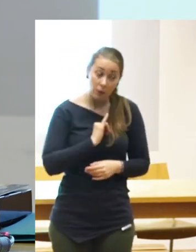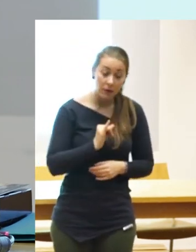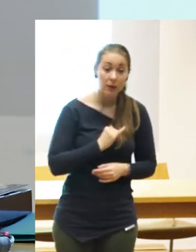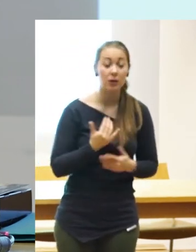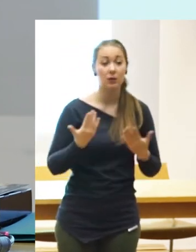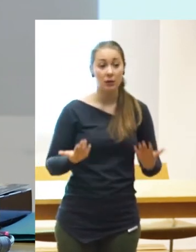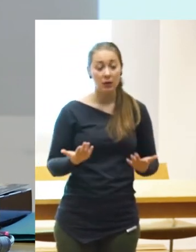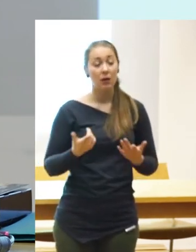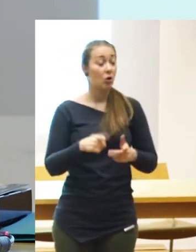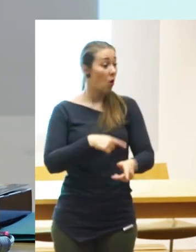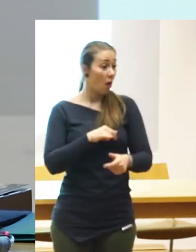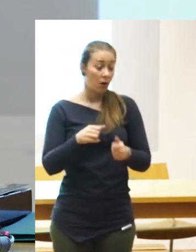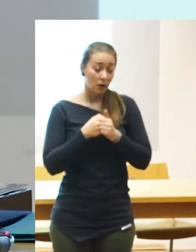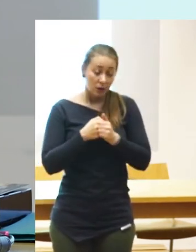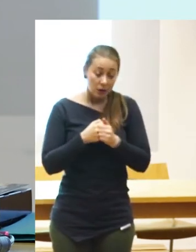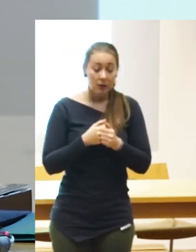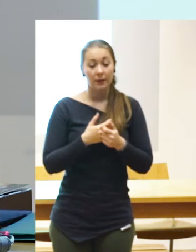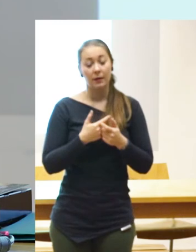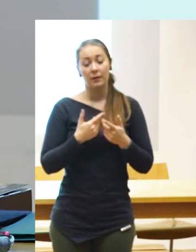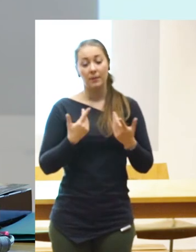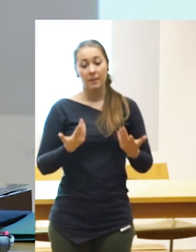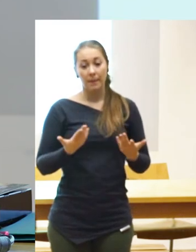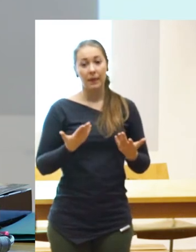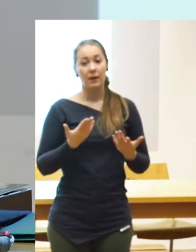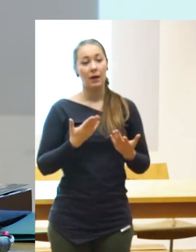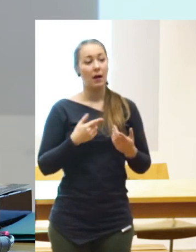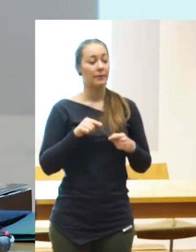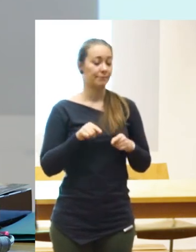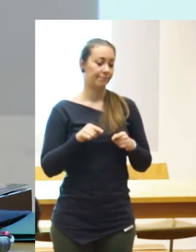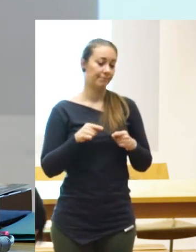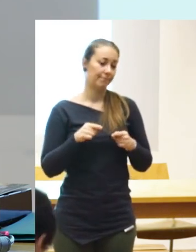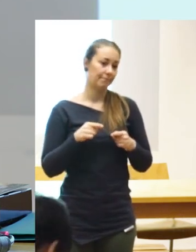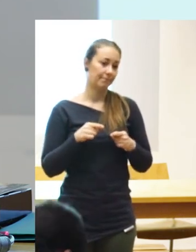tak instituce, vlastně, která na základě tohoto